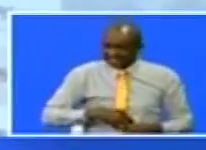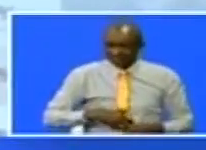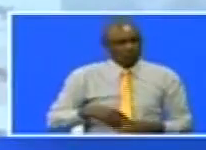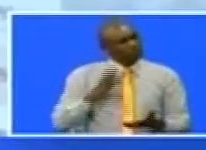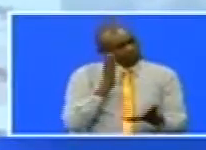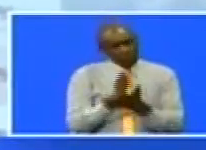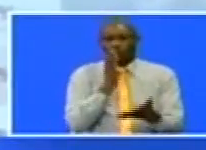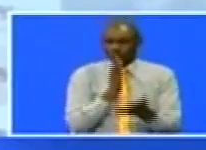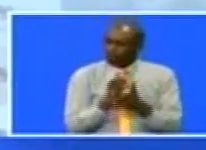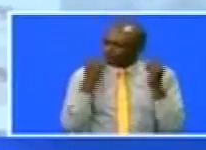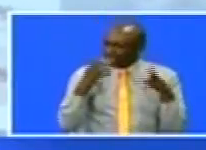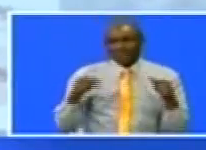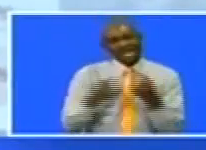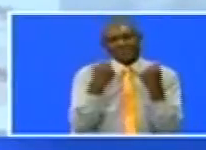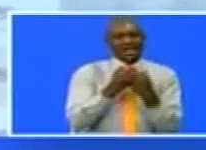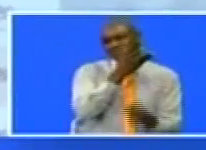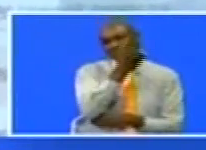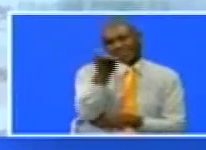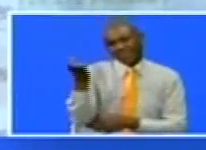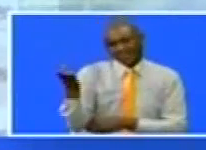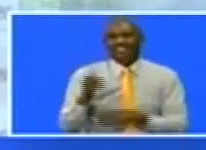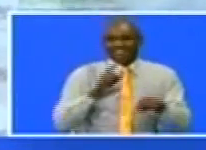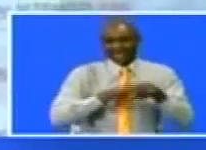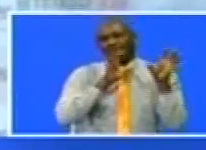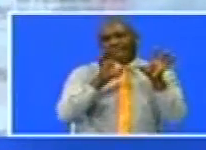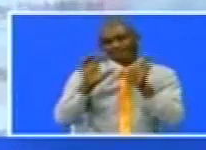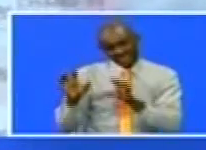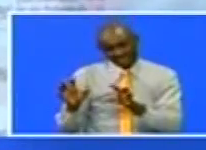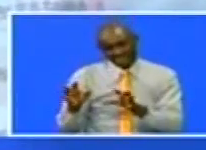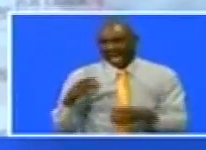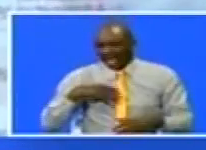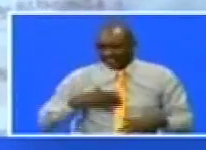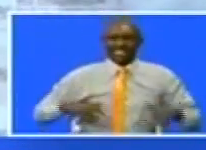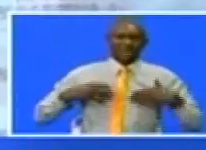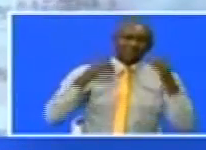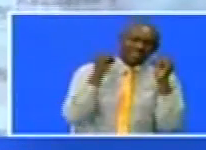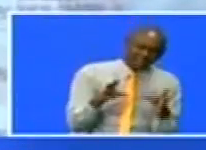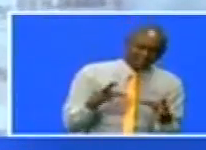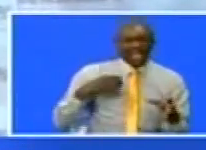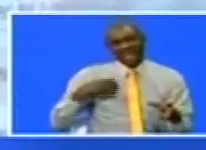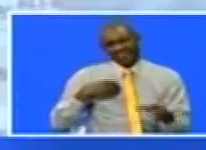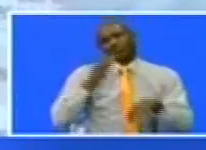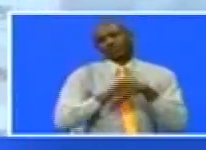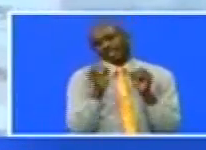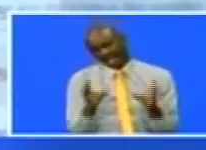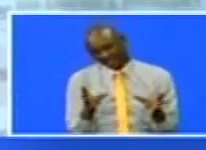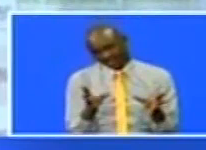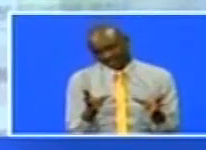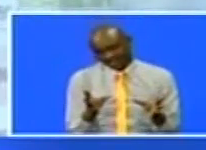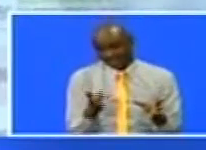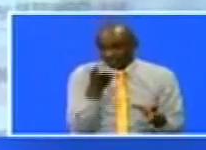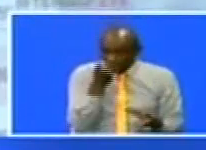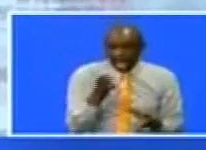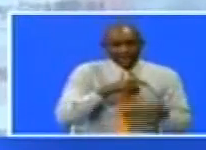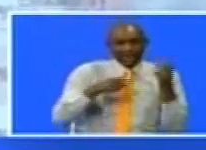leo tumeona matukio mengi tu, matukio ambayo yalikuwa kufurahisha, mengine hayakuwa kufurahisha swa. Tukizingatia lile swala la